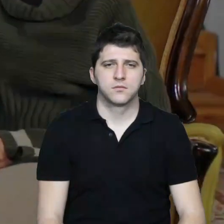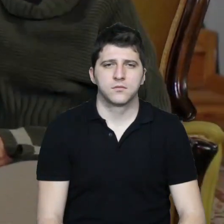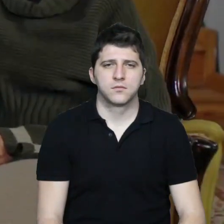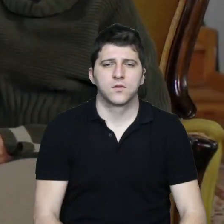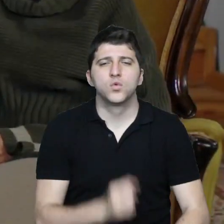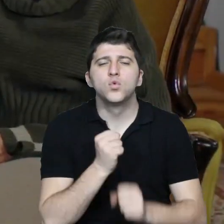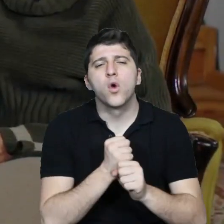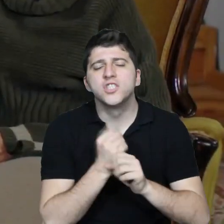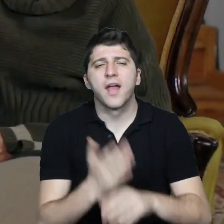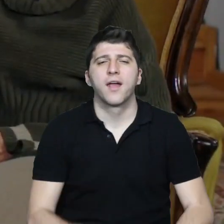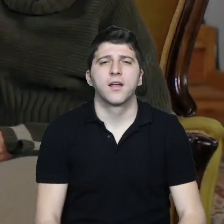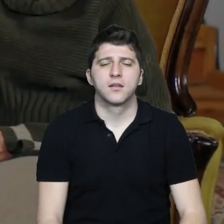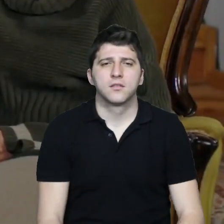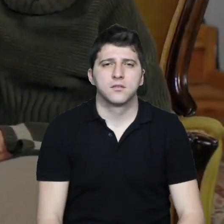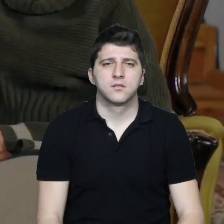Gökçe.